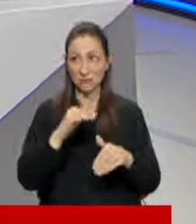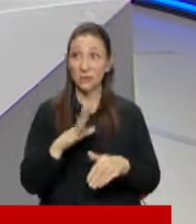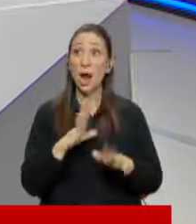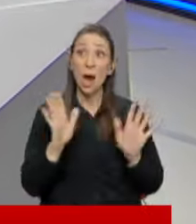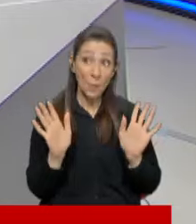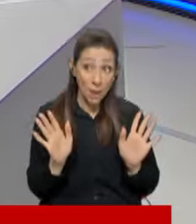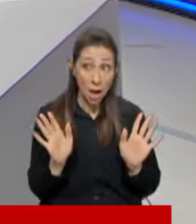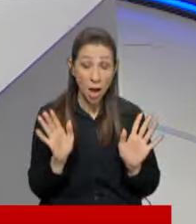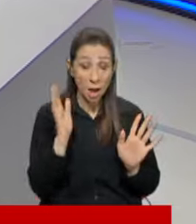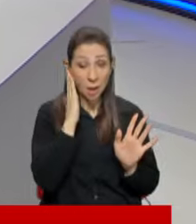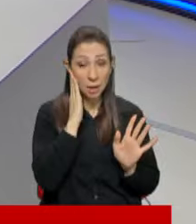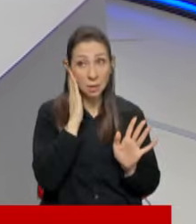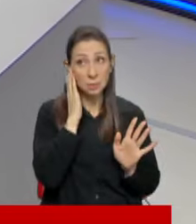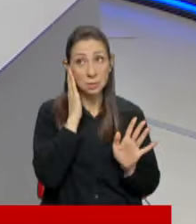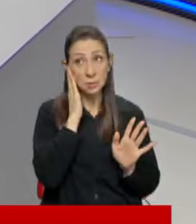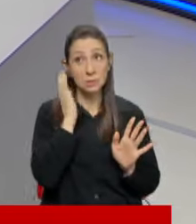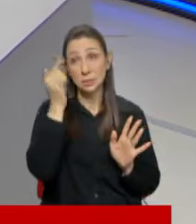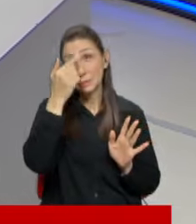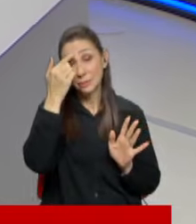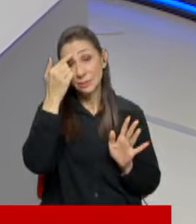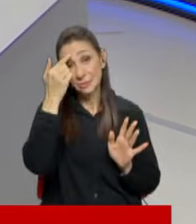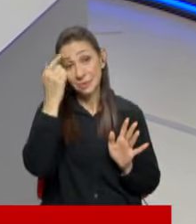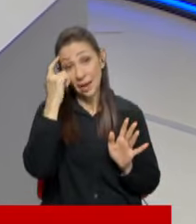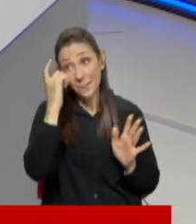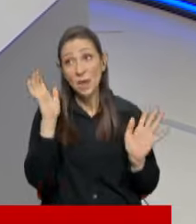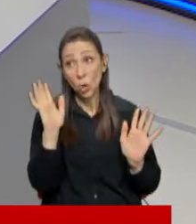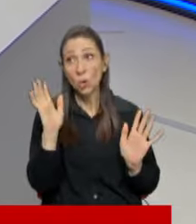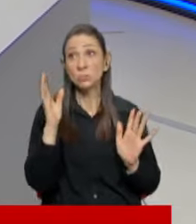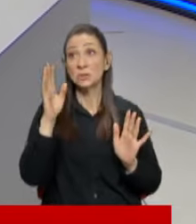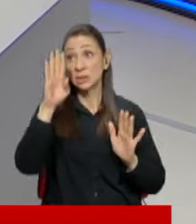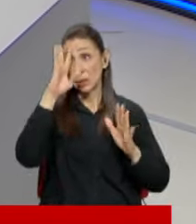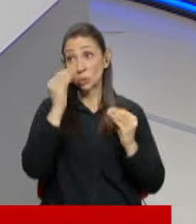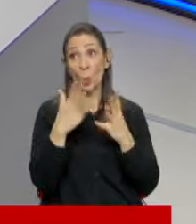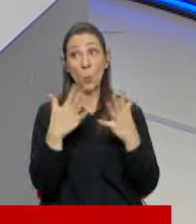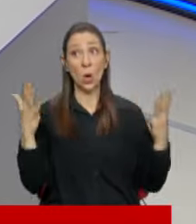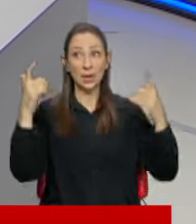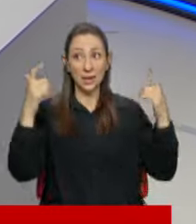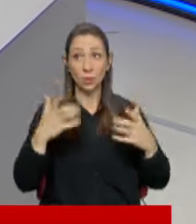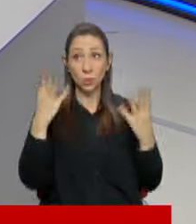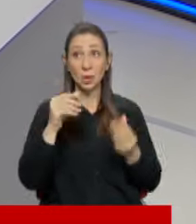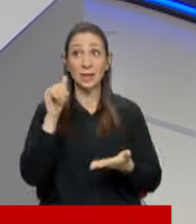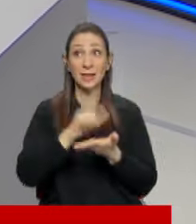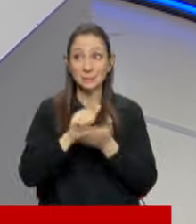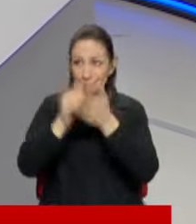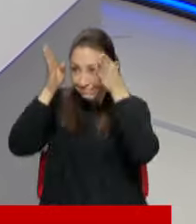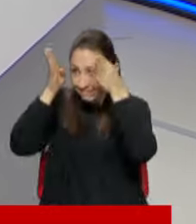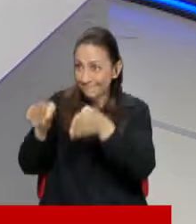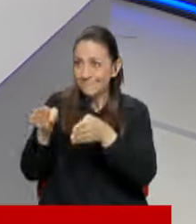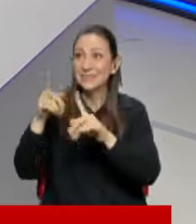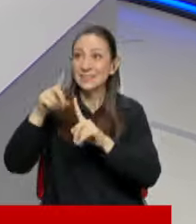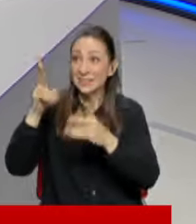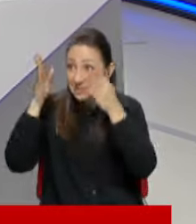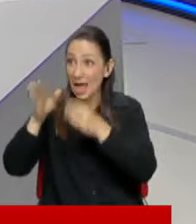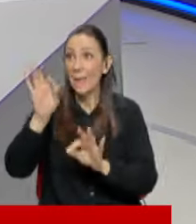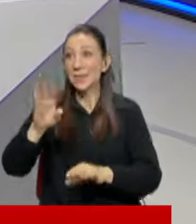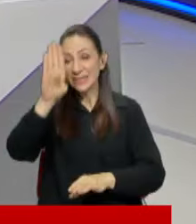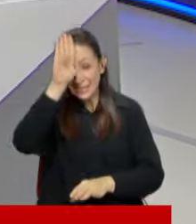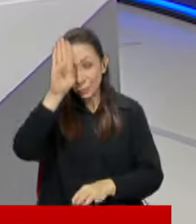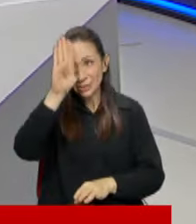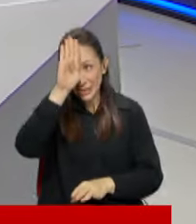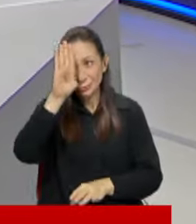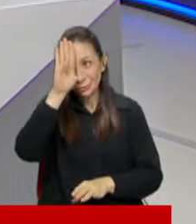ama muhtemelen İstanbul çok çok mega bir kent olduğu için basın da oraya odaklanmış. Sürekli İstanbul'dan